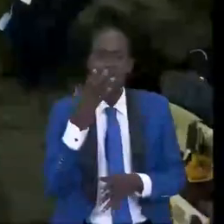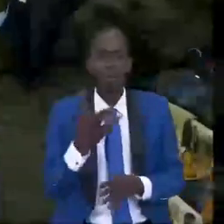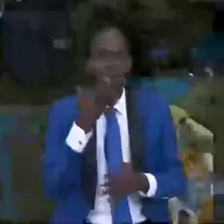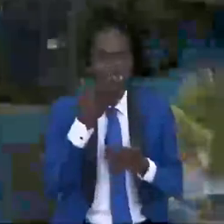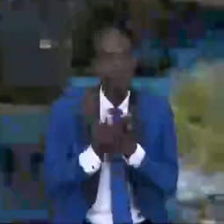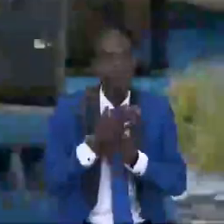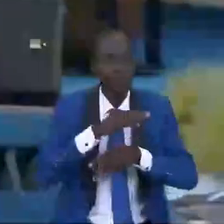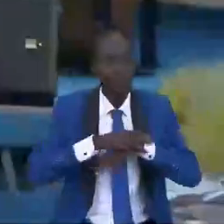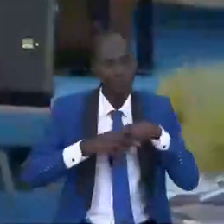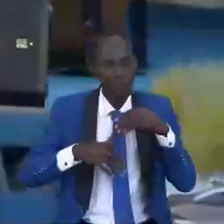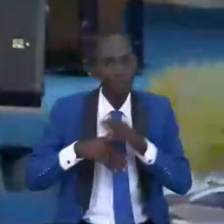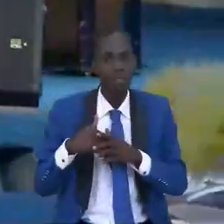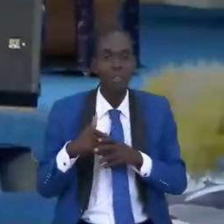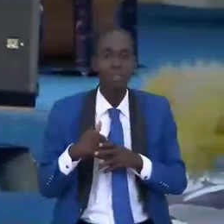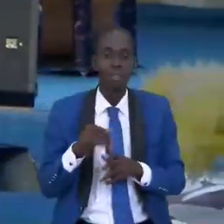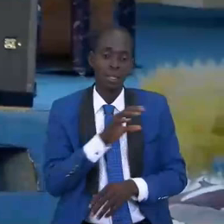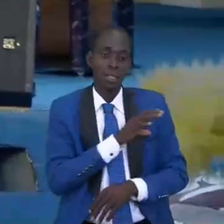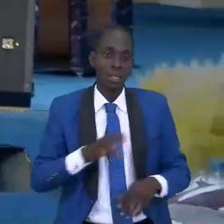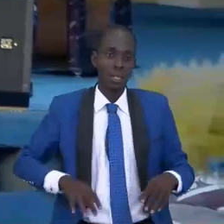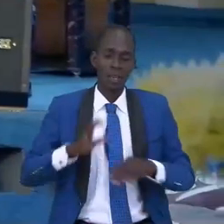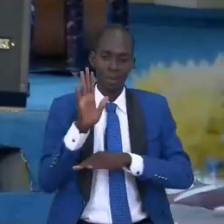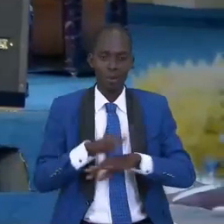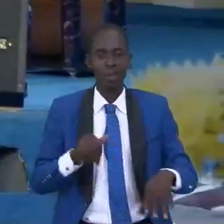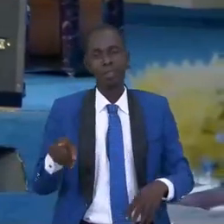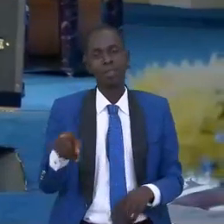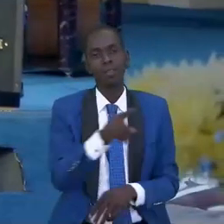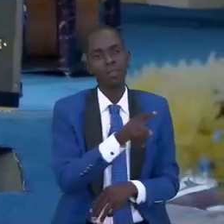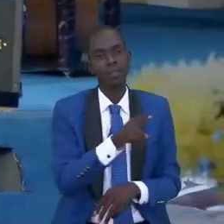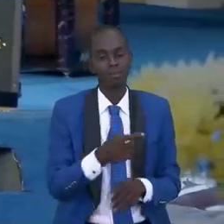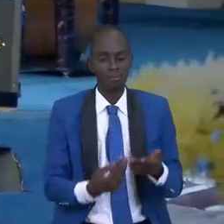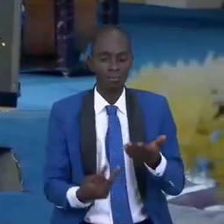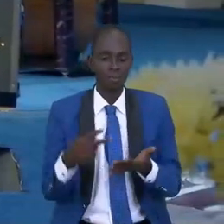Prends courage. Lève-toi. Il t'appelle.